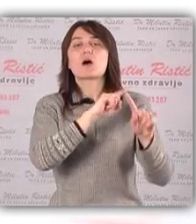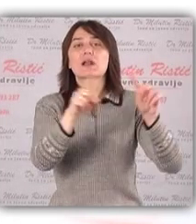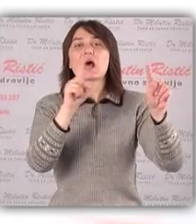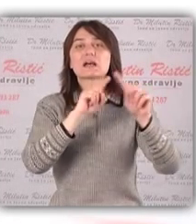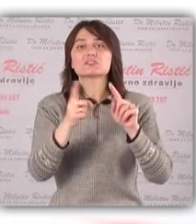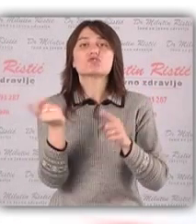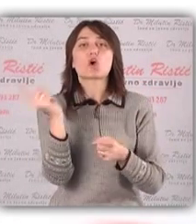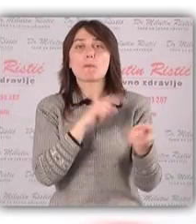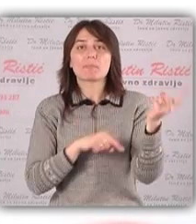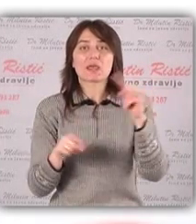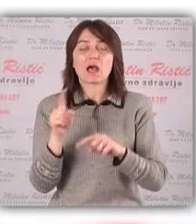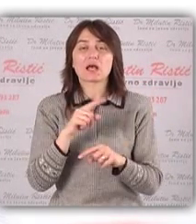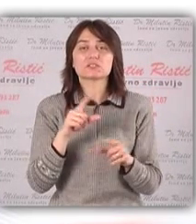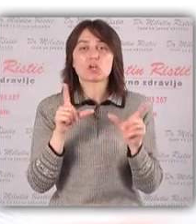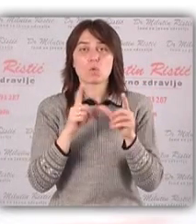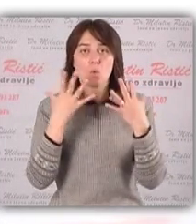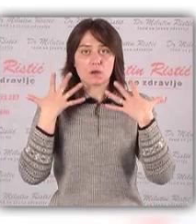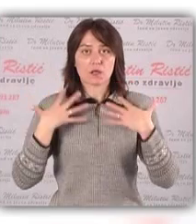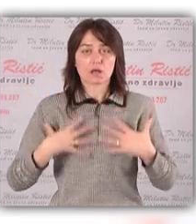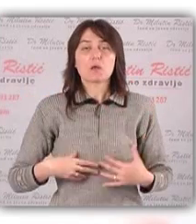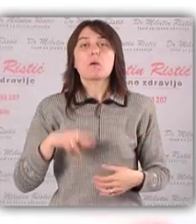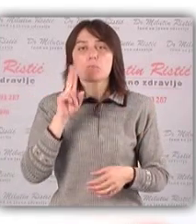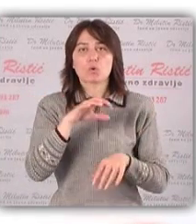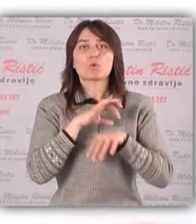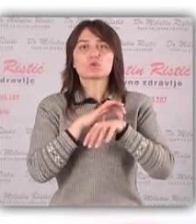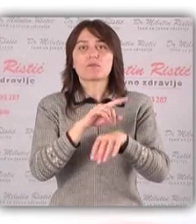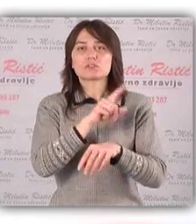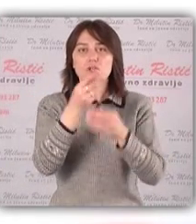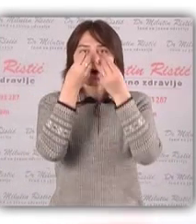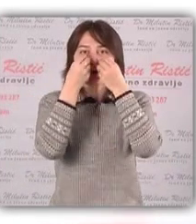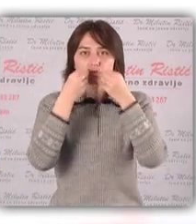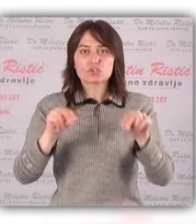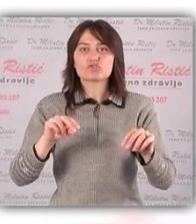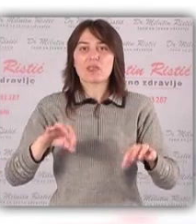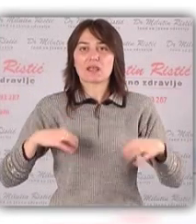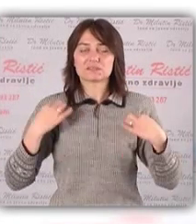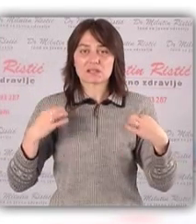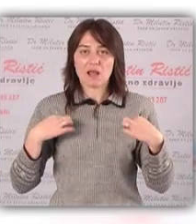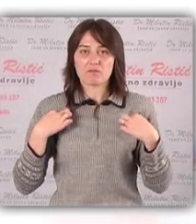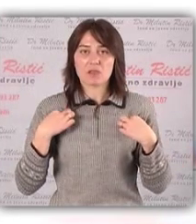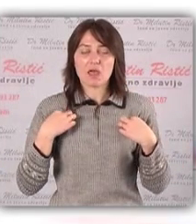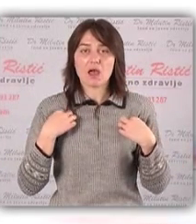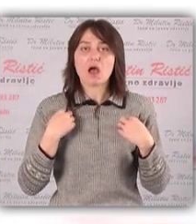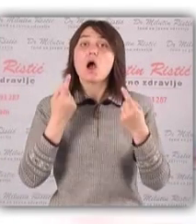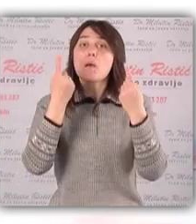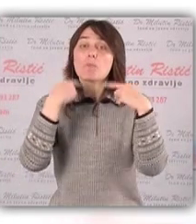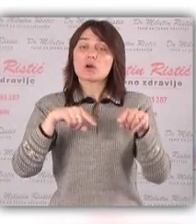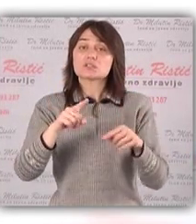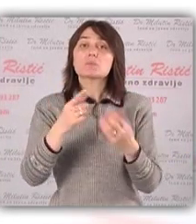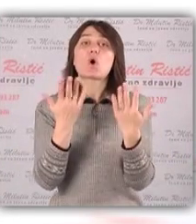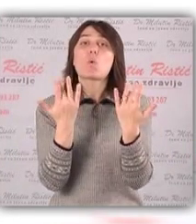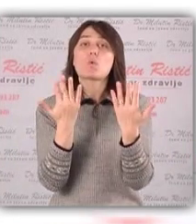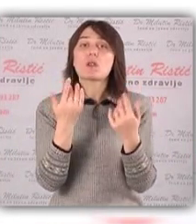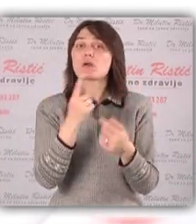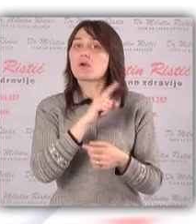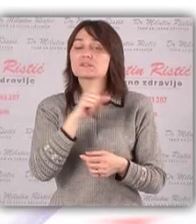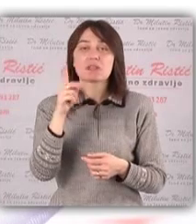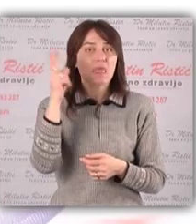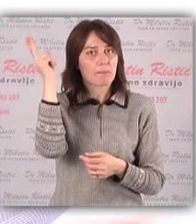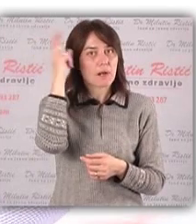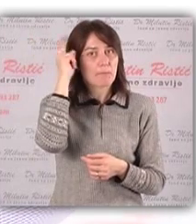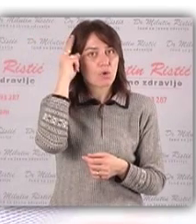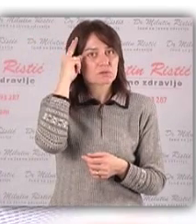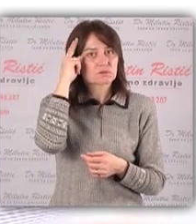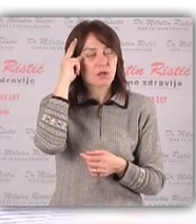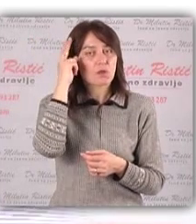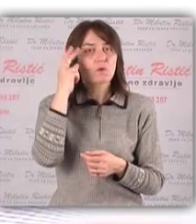mogu izazvati različite komplikacije u organizmu, mogu dovesti do oštećenja zdravlja, naročito ukoliko se